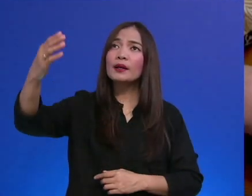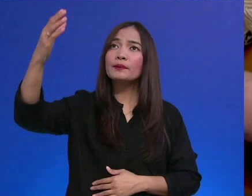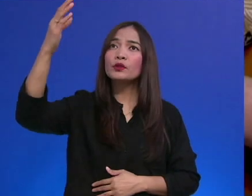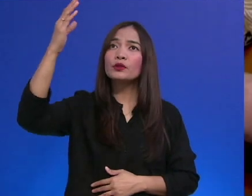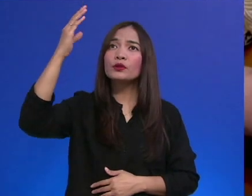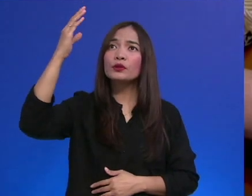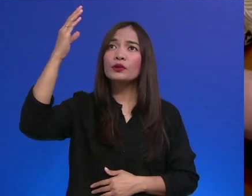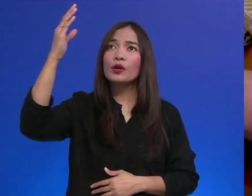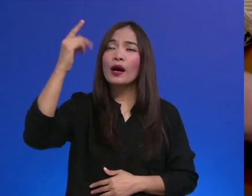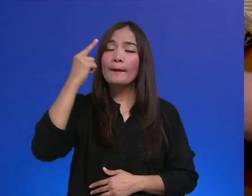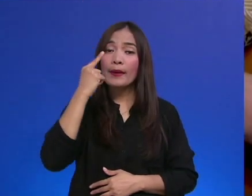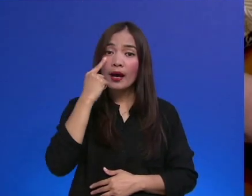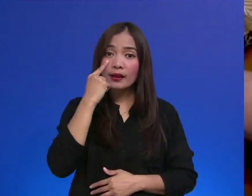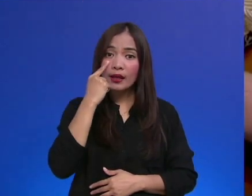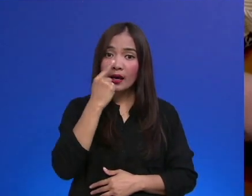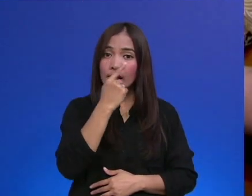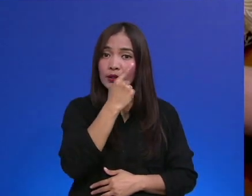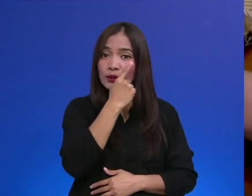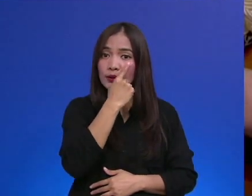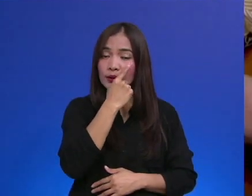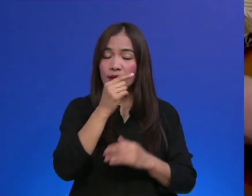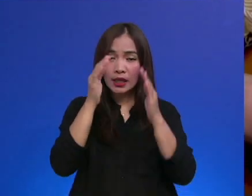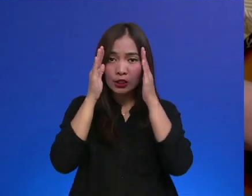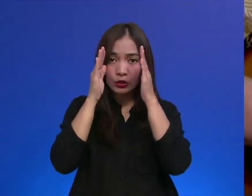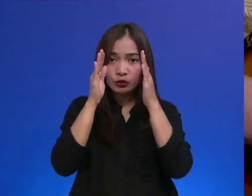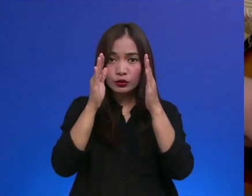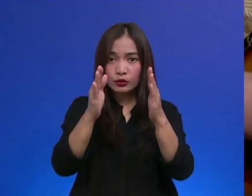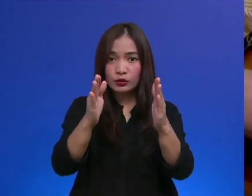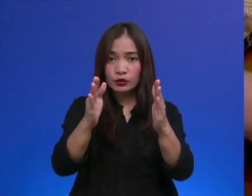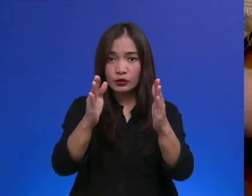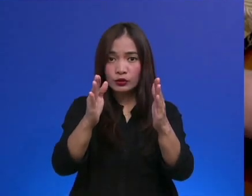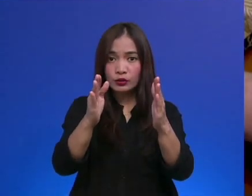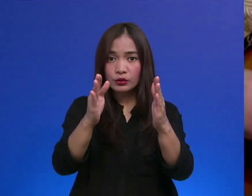kepadamu mataku tertuju